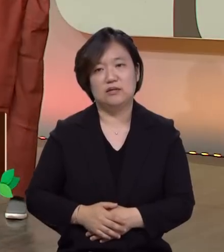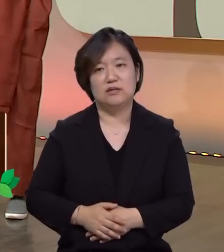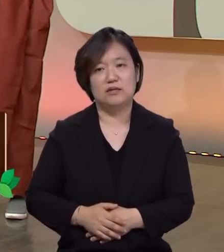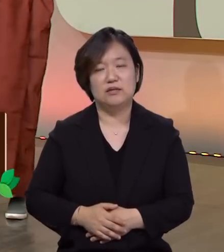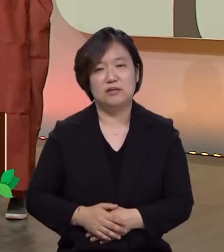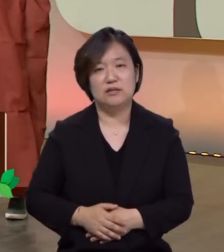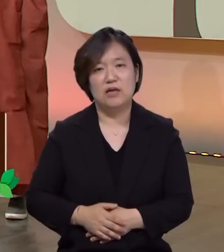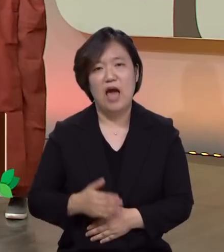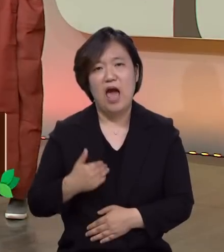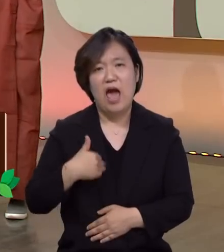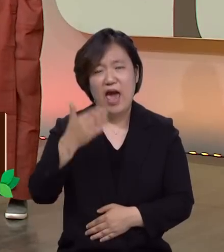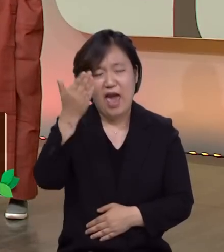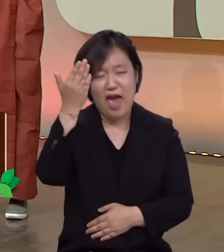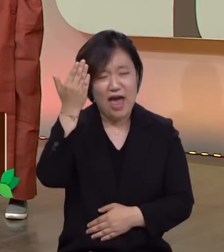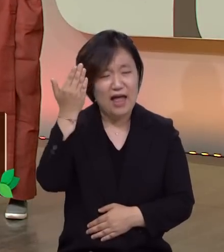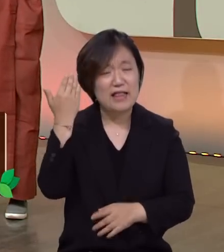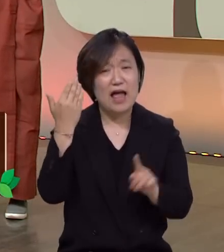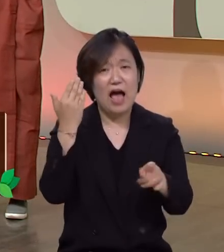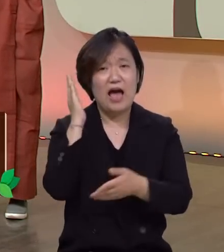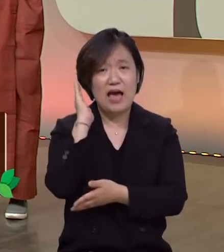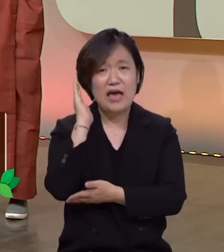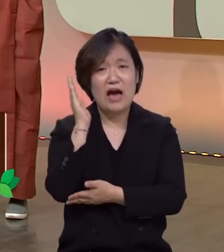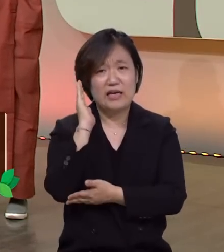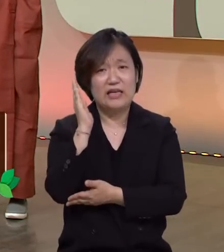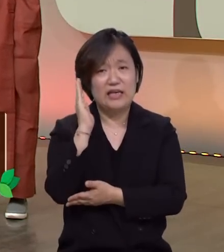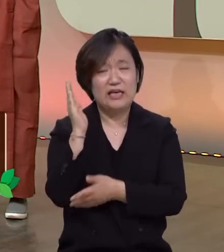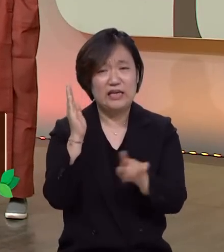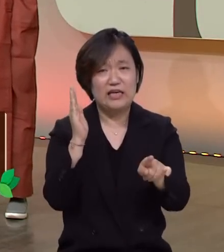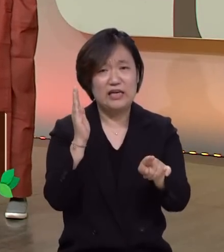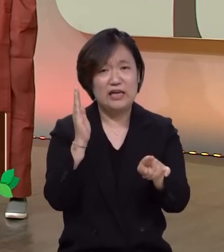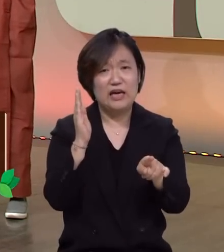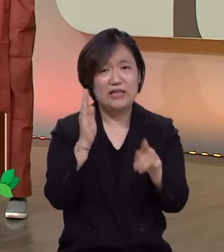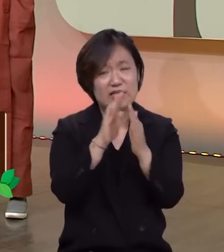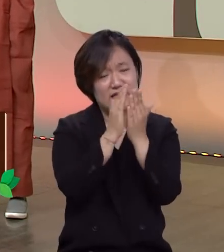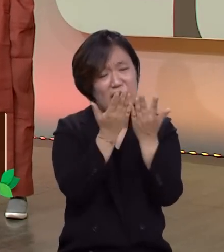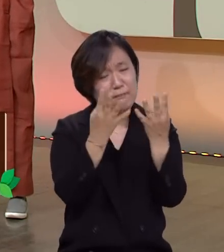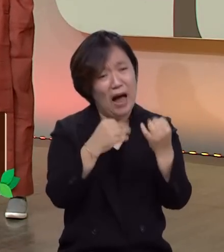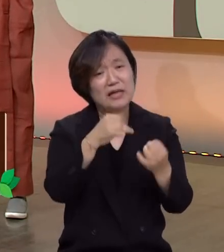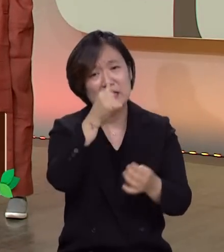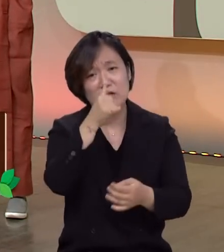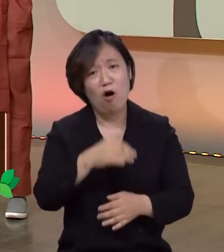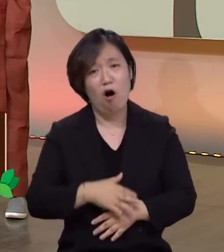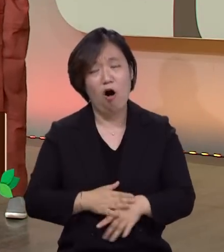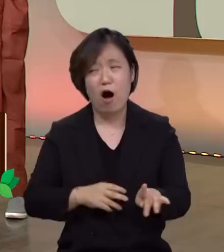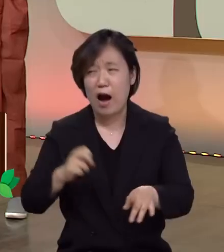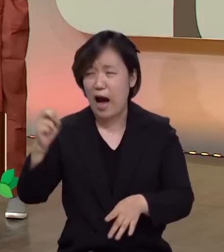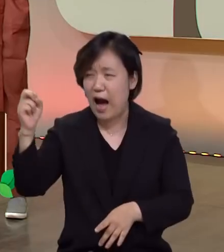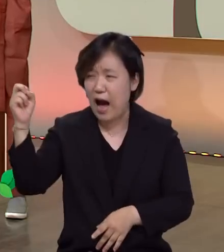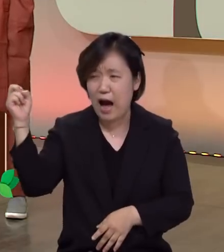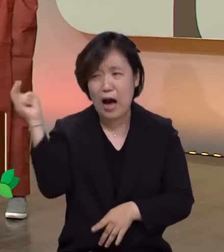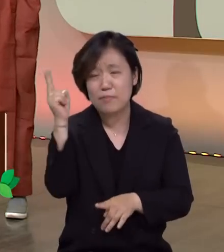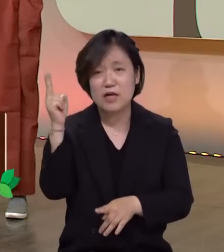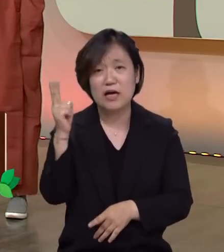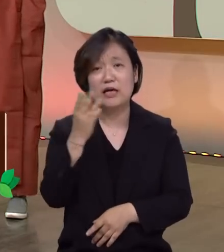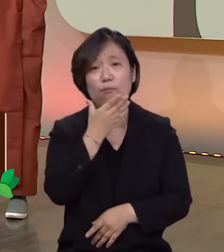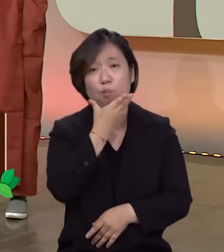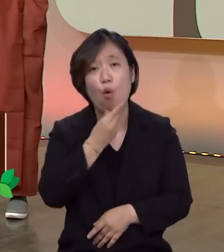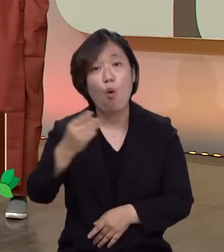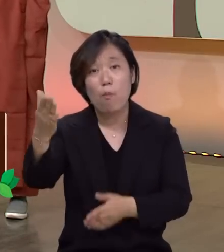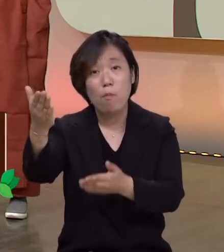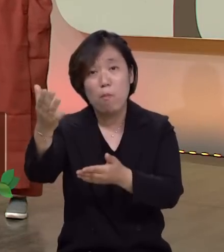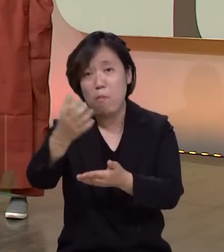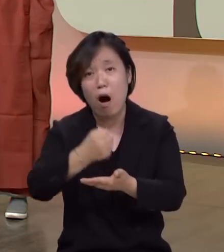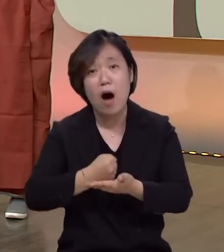그 옛 성현들의 말씀하셨지만 갑작스럽게 얻은 복을